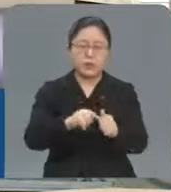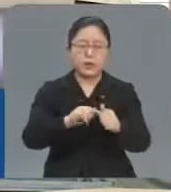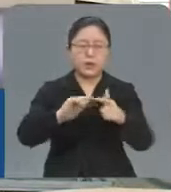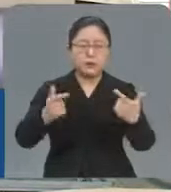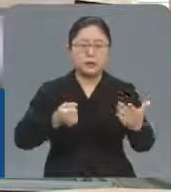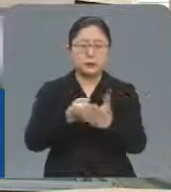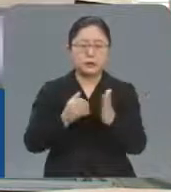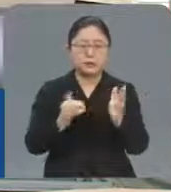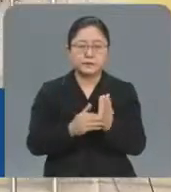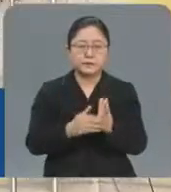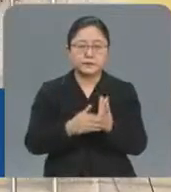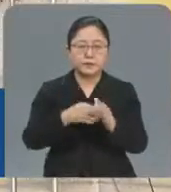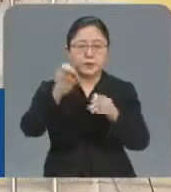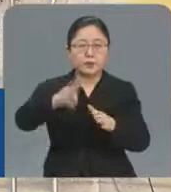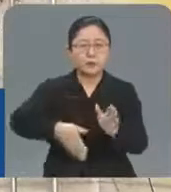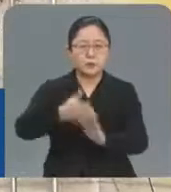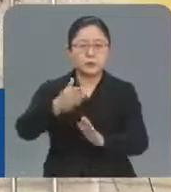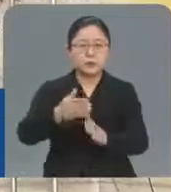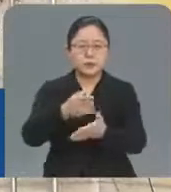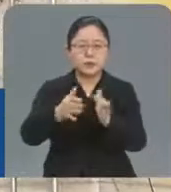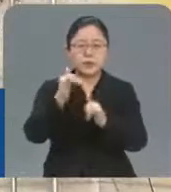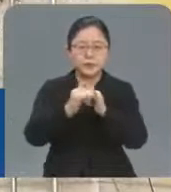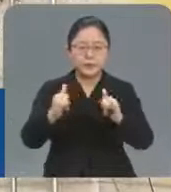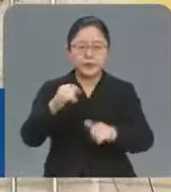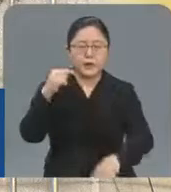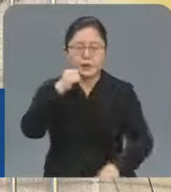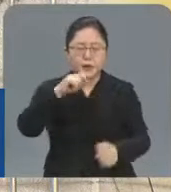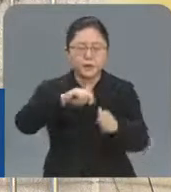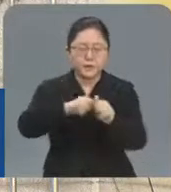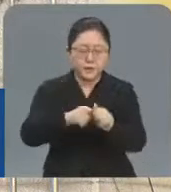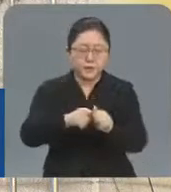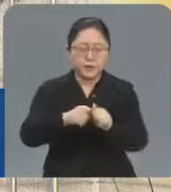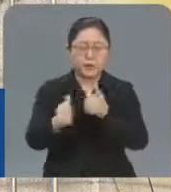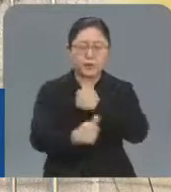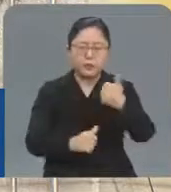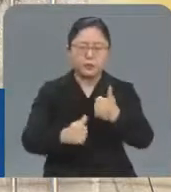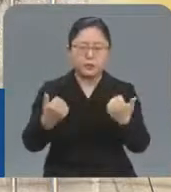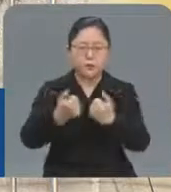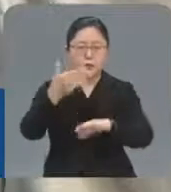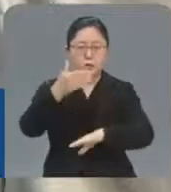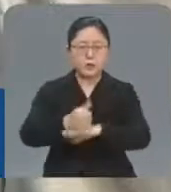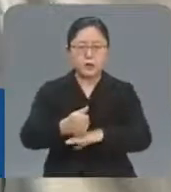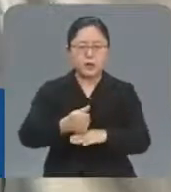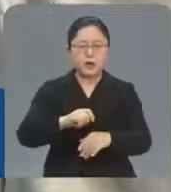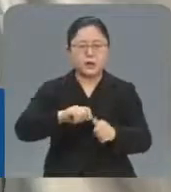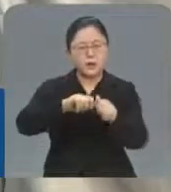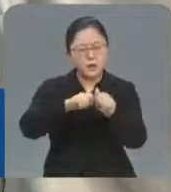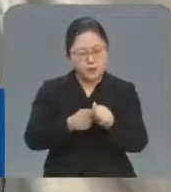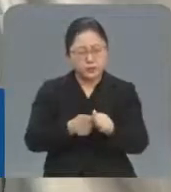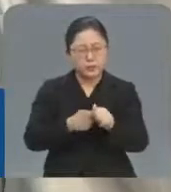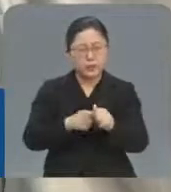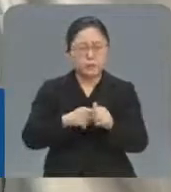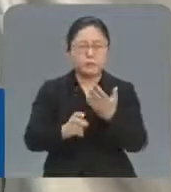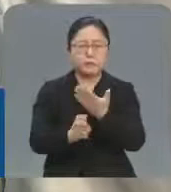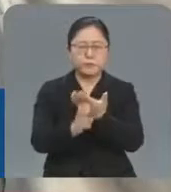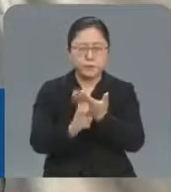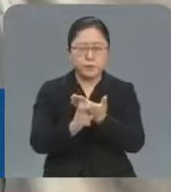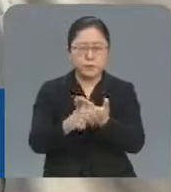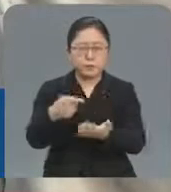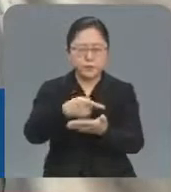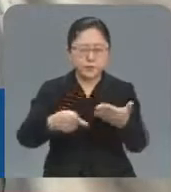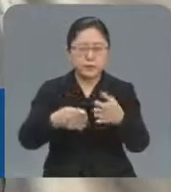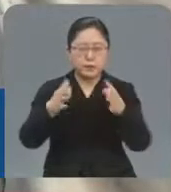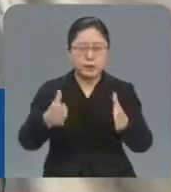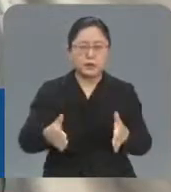않기로 했습니다. 광주시는 오늘 시민보호 엄정처벌위원회를 열어 논의한 결과 고의로 인한 위법행위와 손해 발생